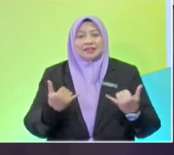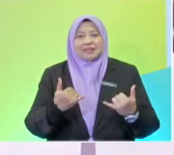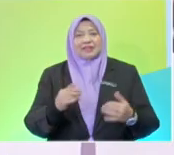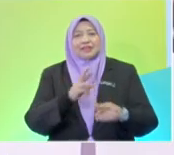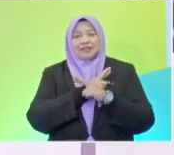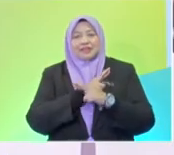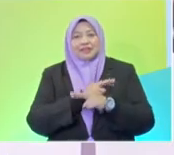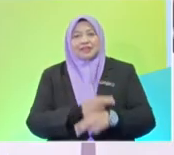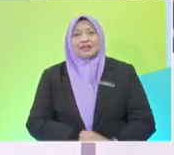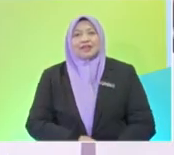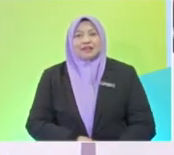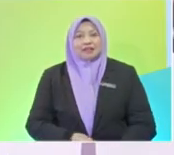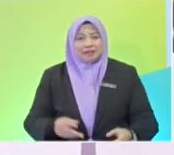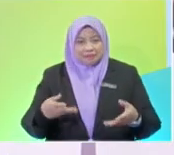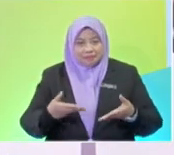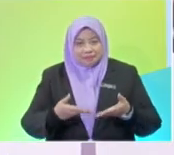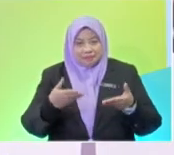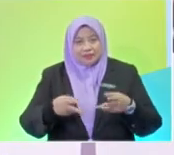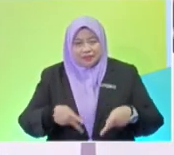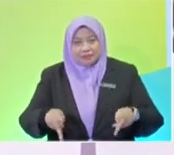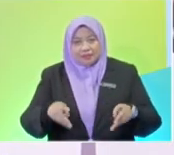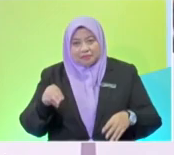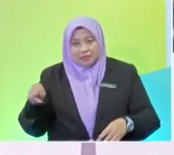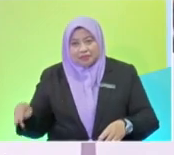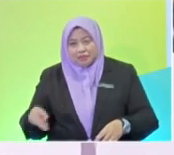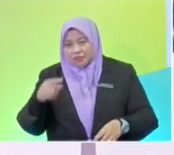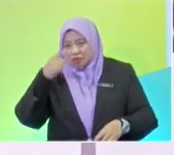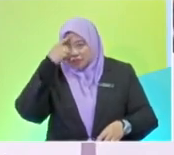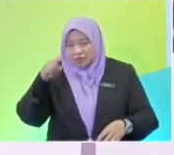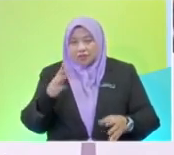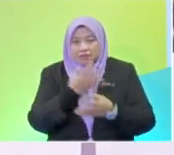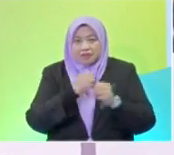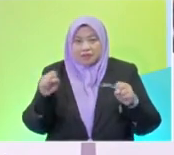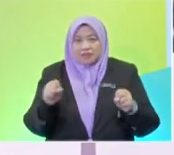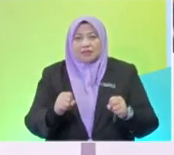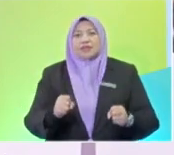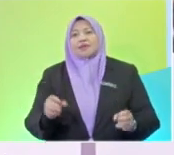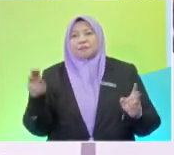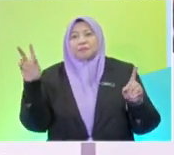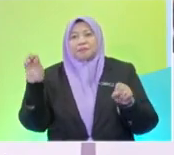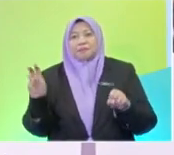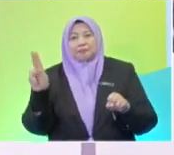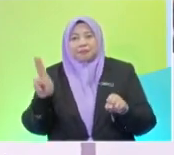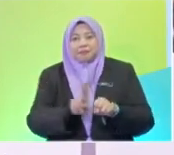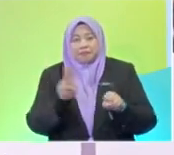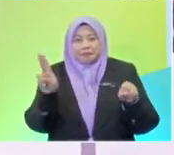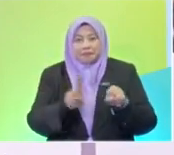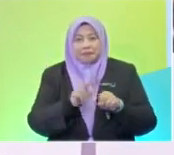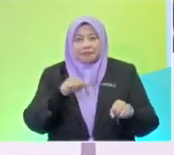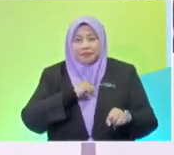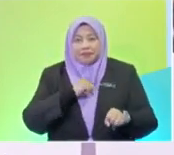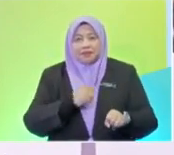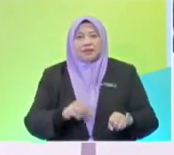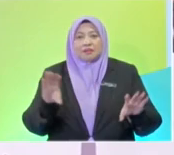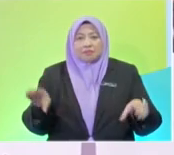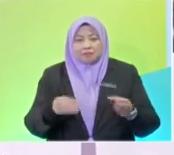semua kepada murid-murid di luar sana untuk bersedia dengan nenek-nenek di rumah jadi kita akan buat